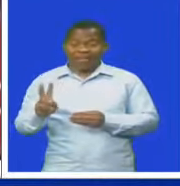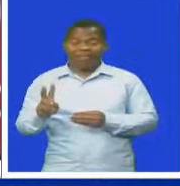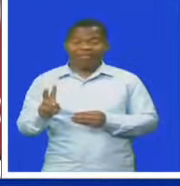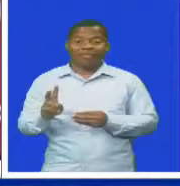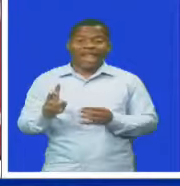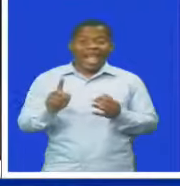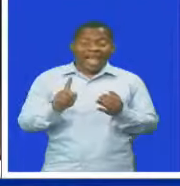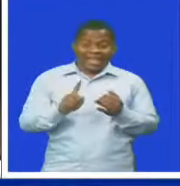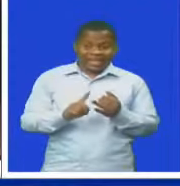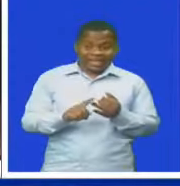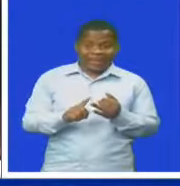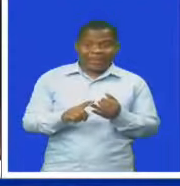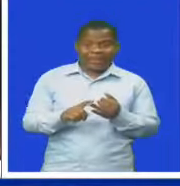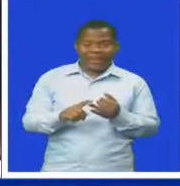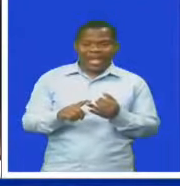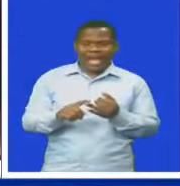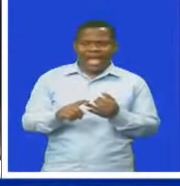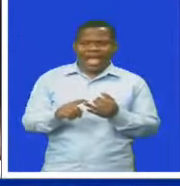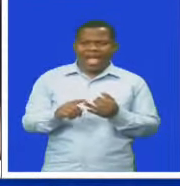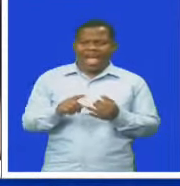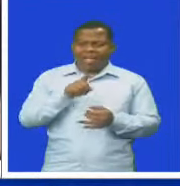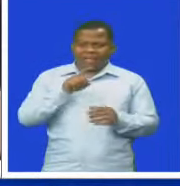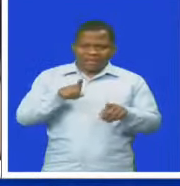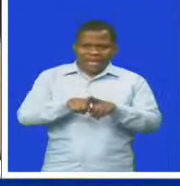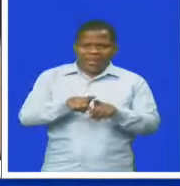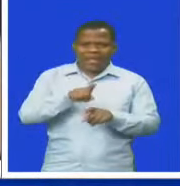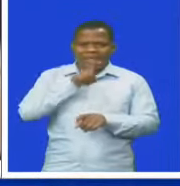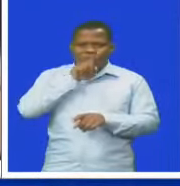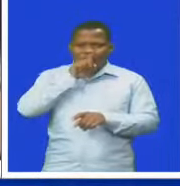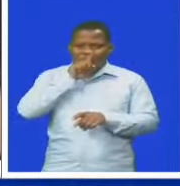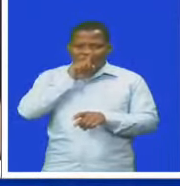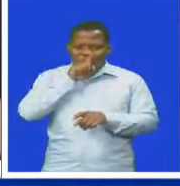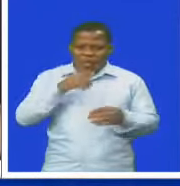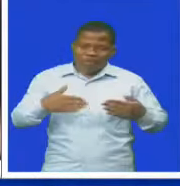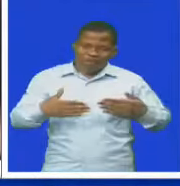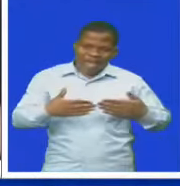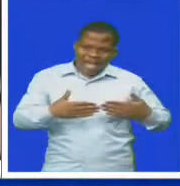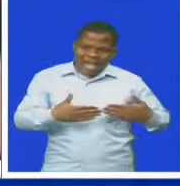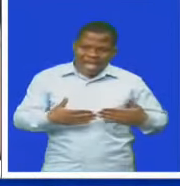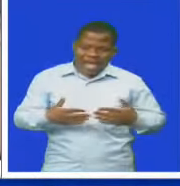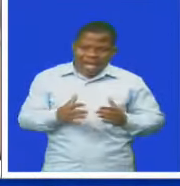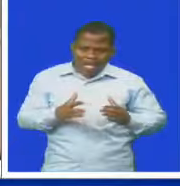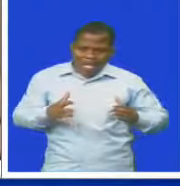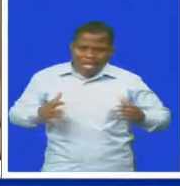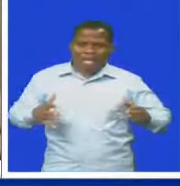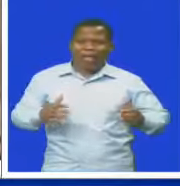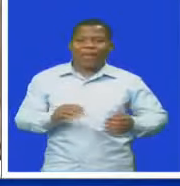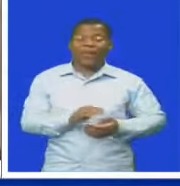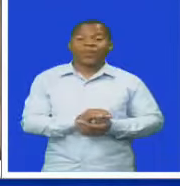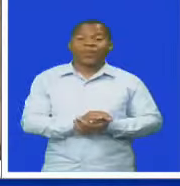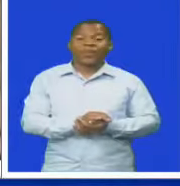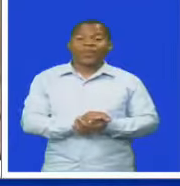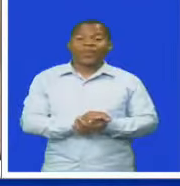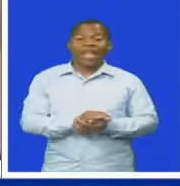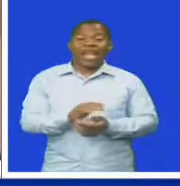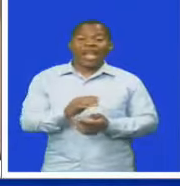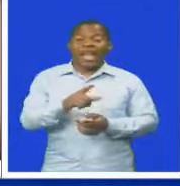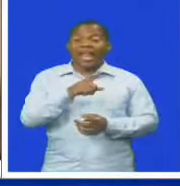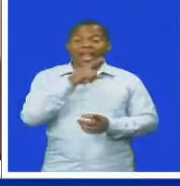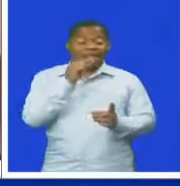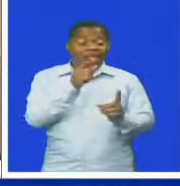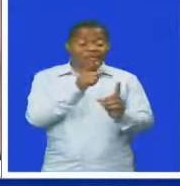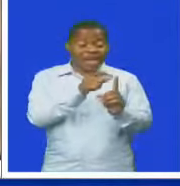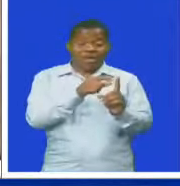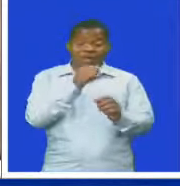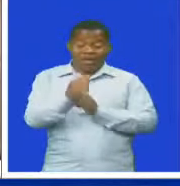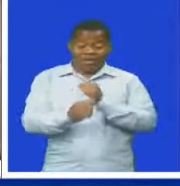noma labakulimile. Baluleka Sikhonze ngumlimi lohlabene eminyakeni wa 2020 luhlangothi lwebantu labadzala